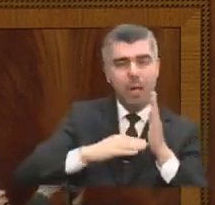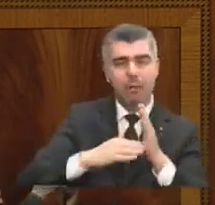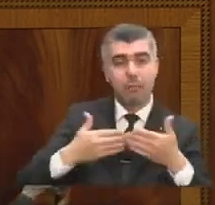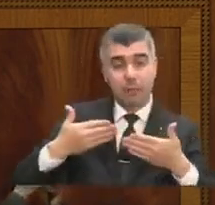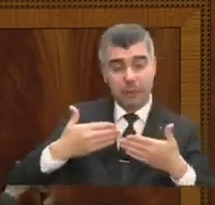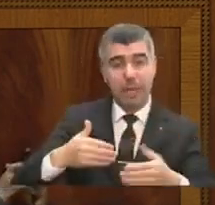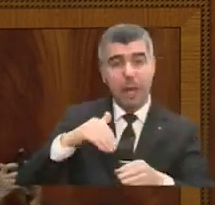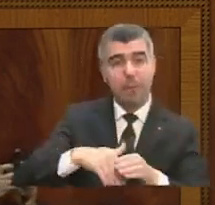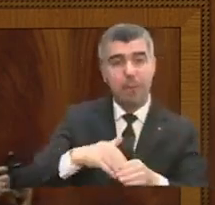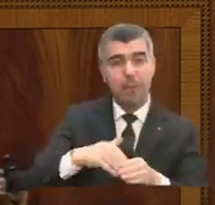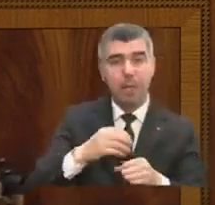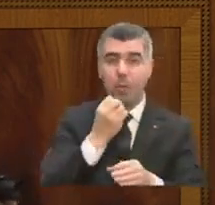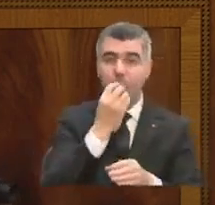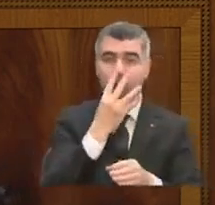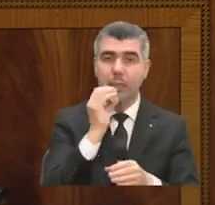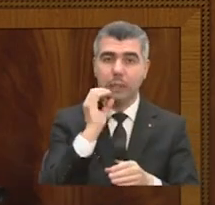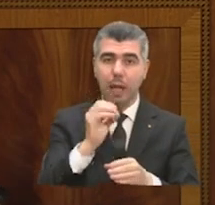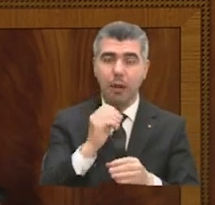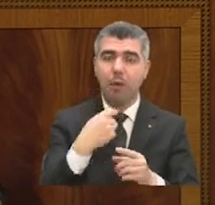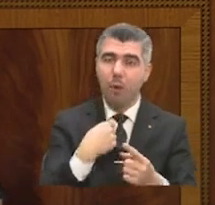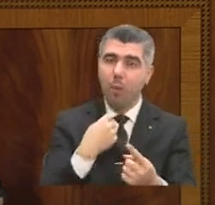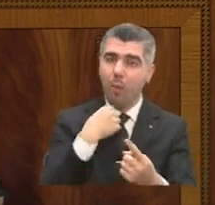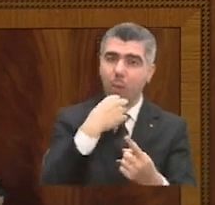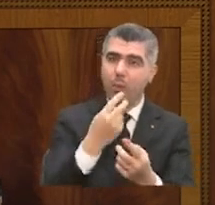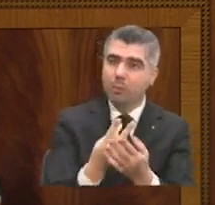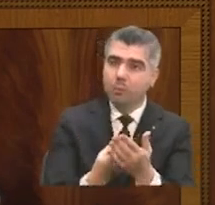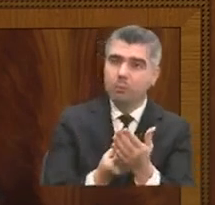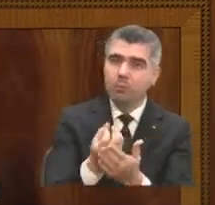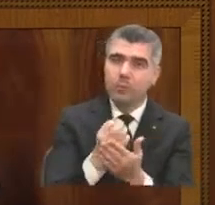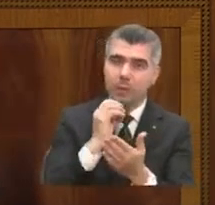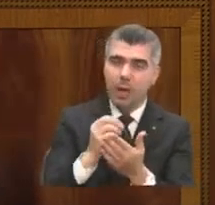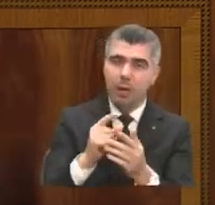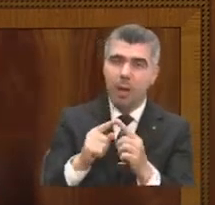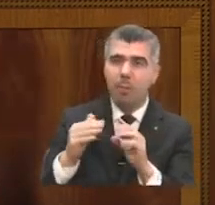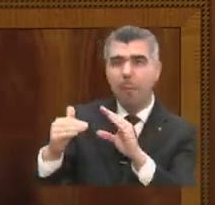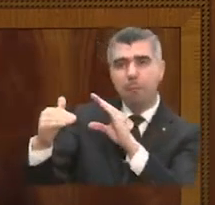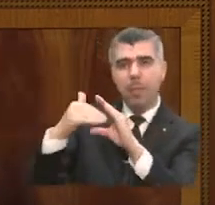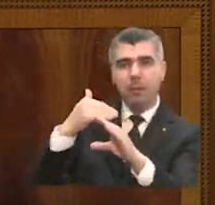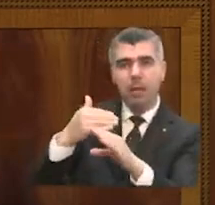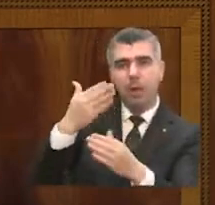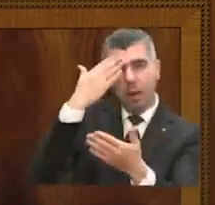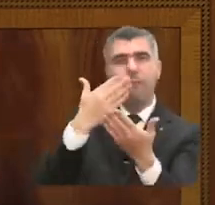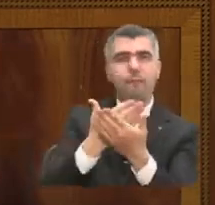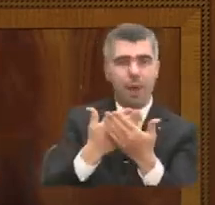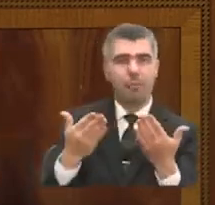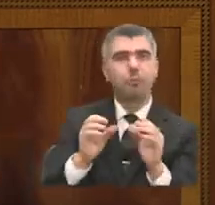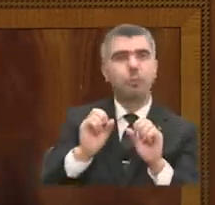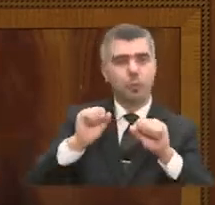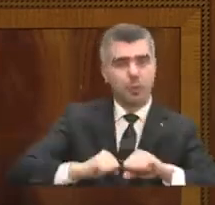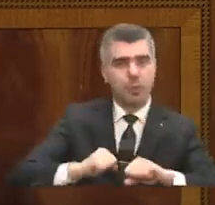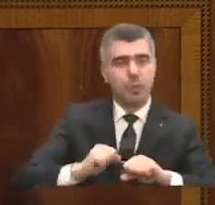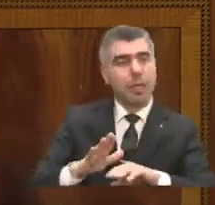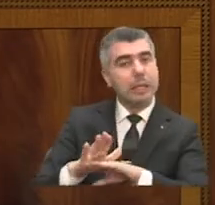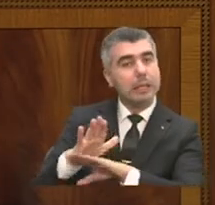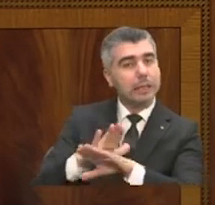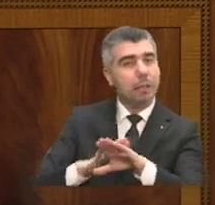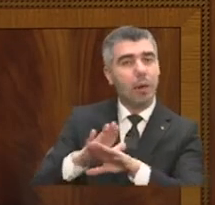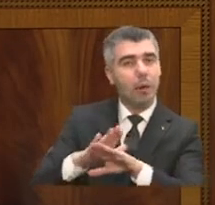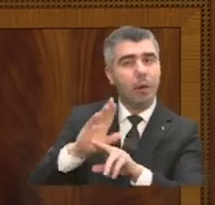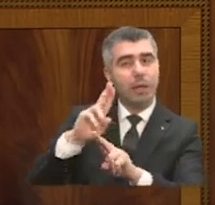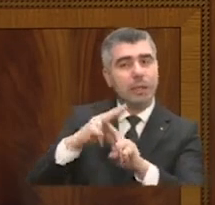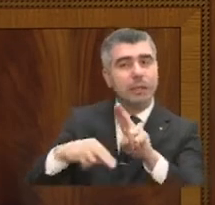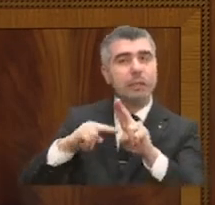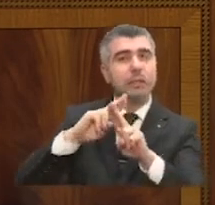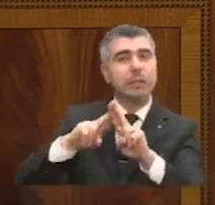الاشتراكي بغرفتي البرلمان نبلغكم أن رسالتكم قد وصلت، وعليه اسمحوا لنا بحق الرد